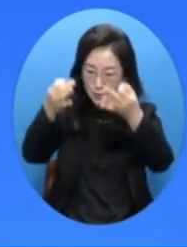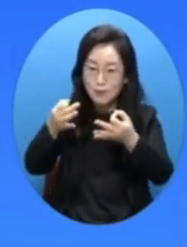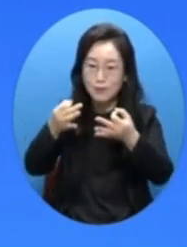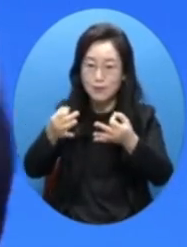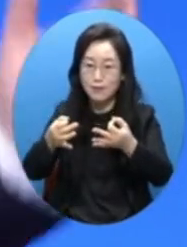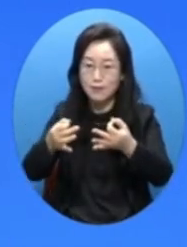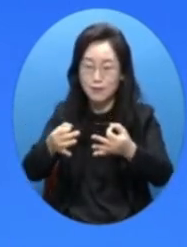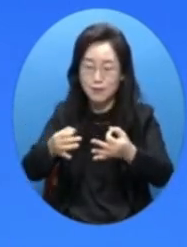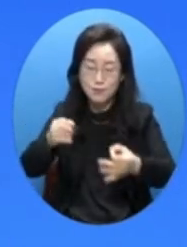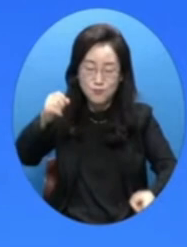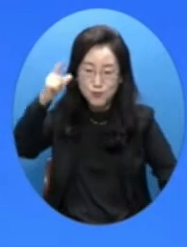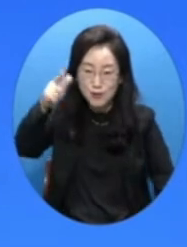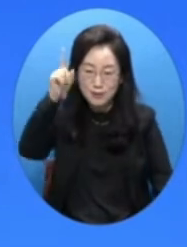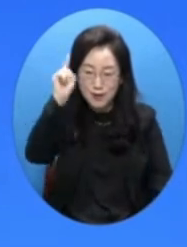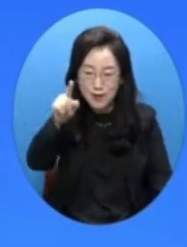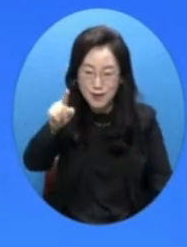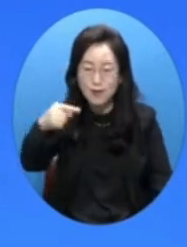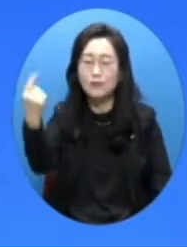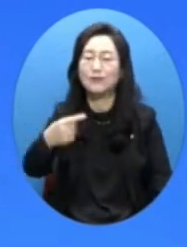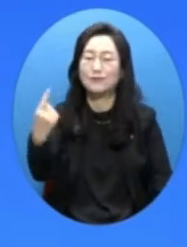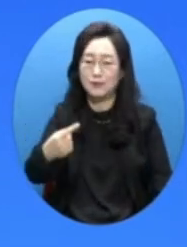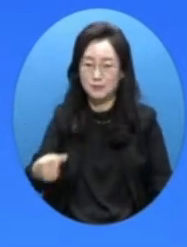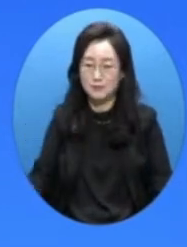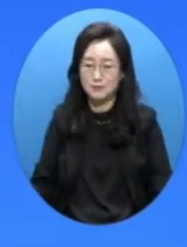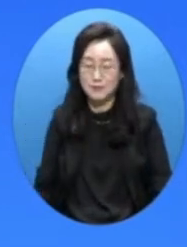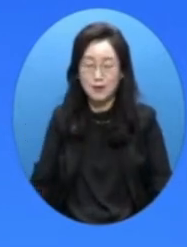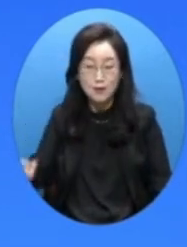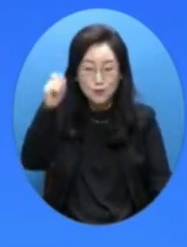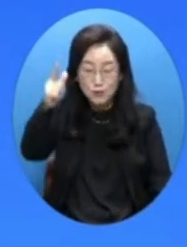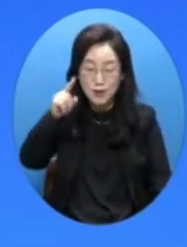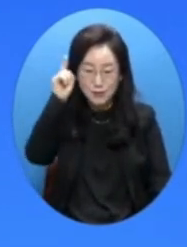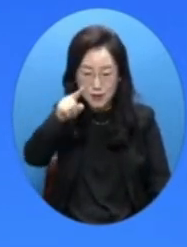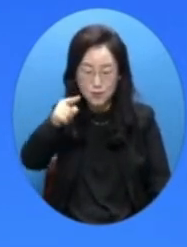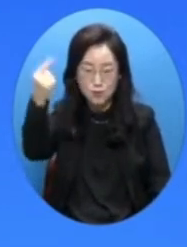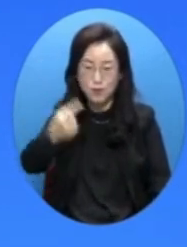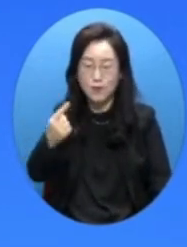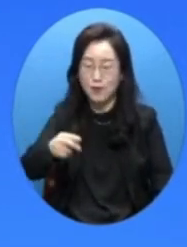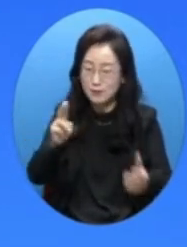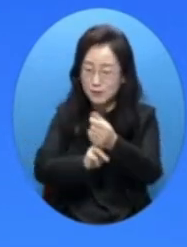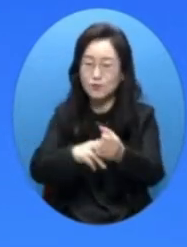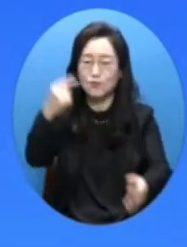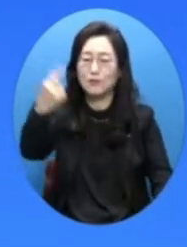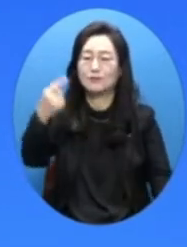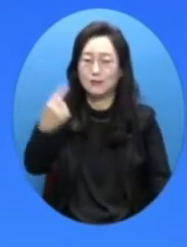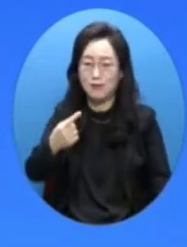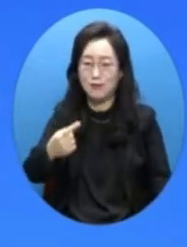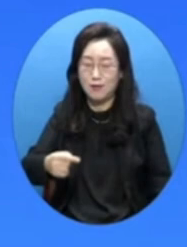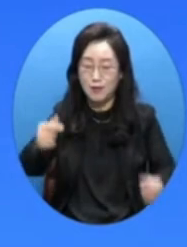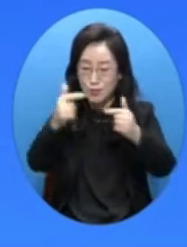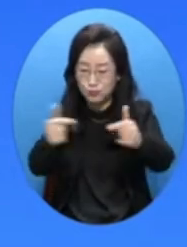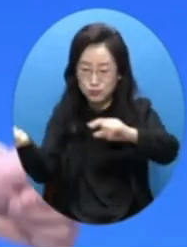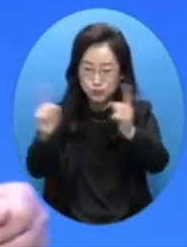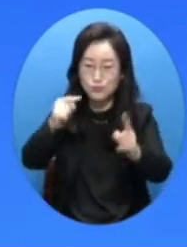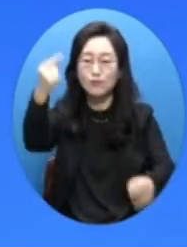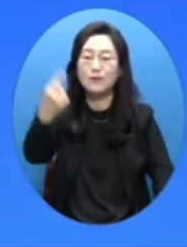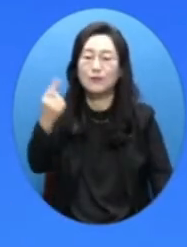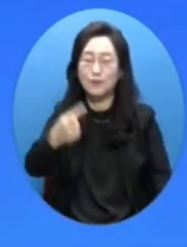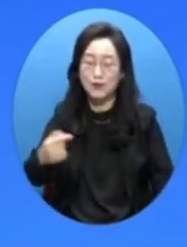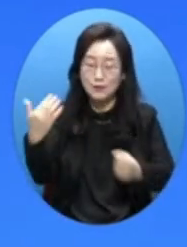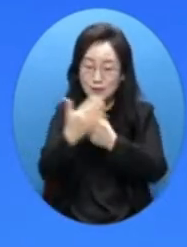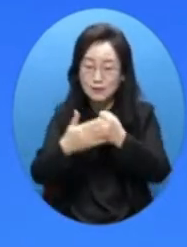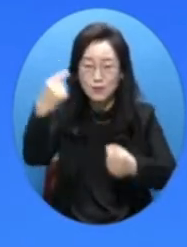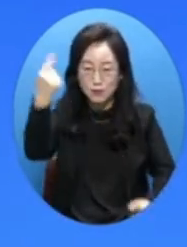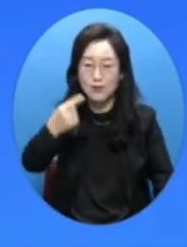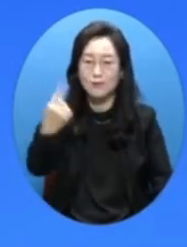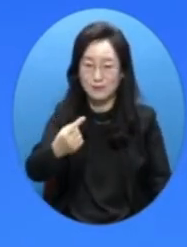우리에게 위대한 내일이 다가올 것입니다 위대한 일이 다가옵니다 기적의 내일이 다가옵니다 붕의 내일이 다가옵니다 은혜